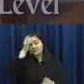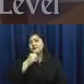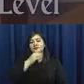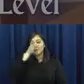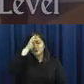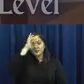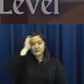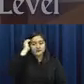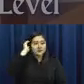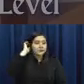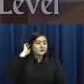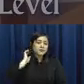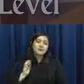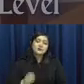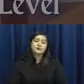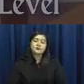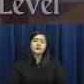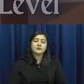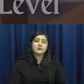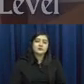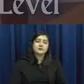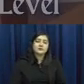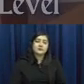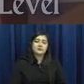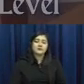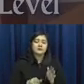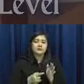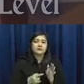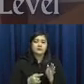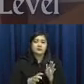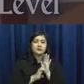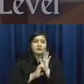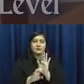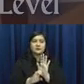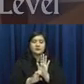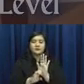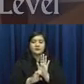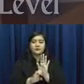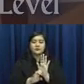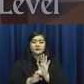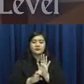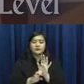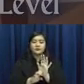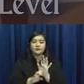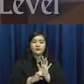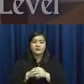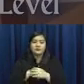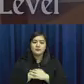yung hindi, yung nauna pa sa edad. Halimbawa, kayo, sa mga katulad nyo, sir, na hindi pa naman kayo, hindi na kayo